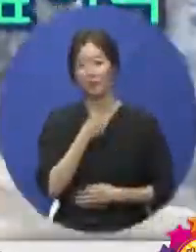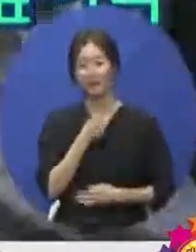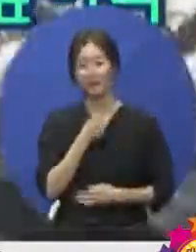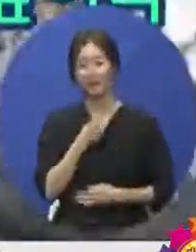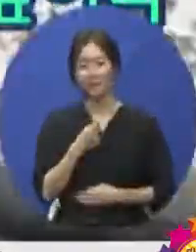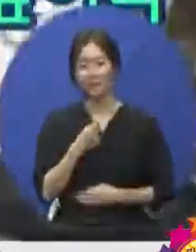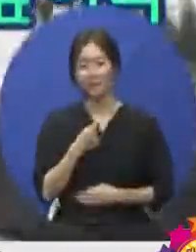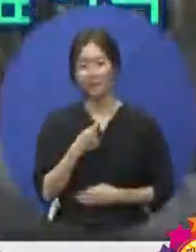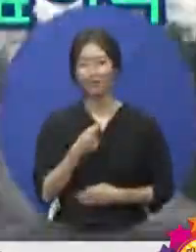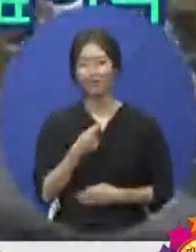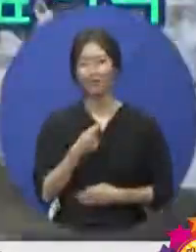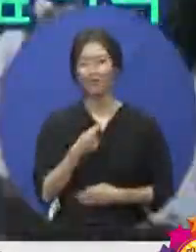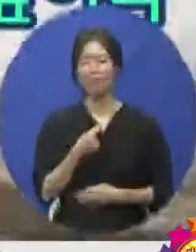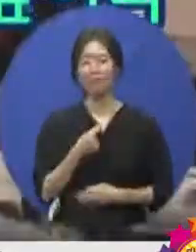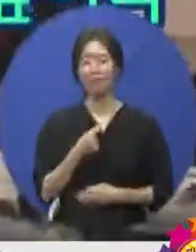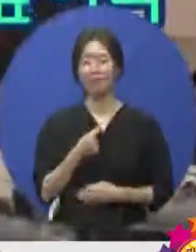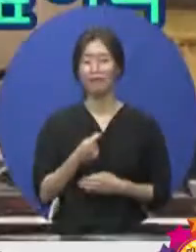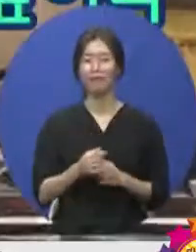싶어라.